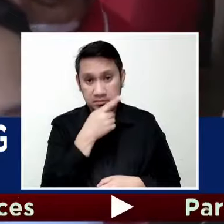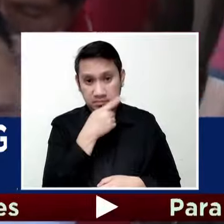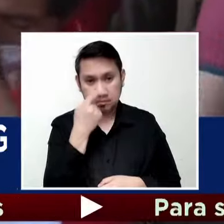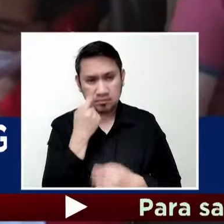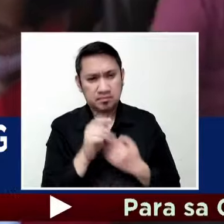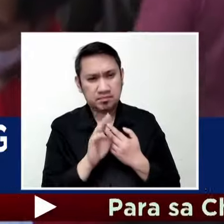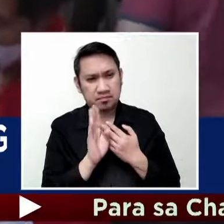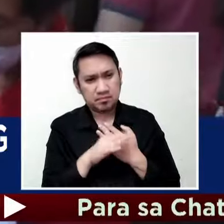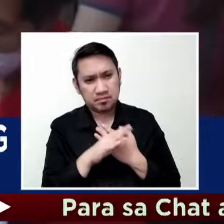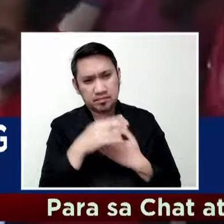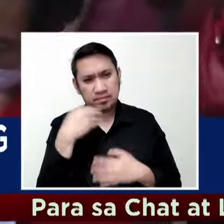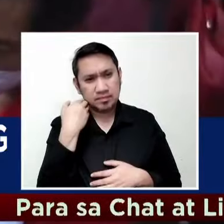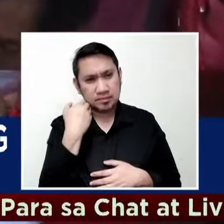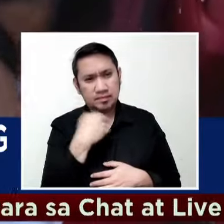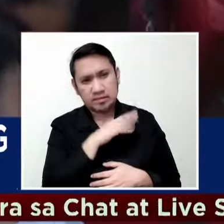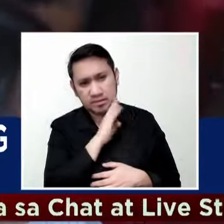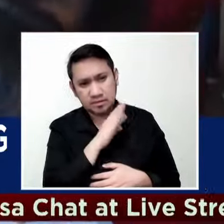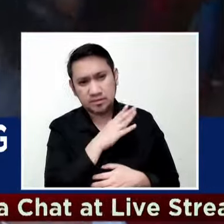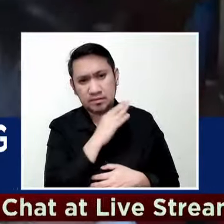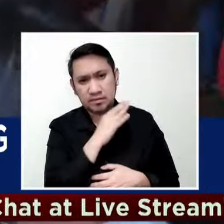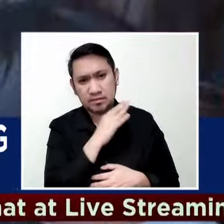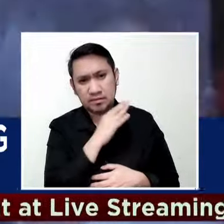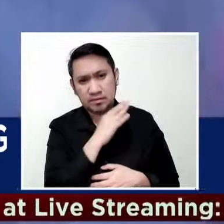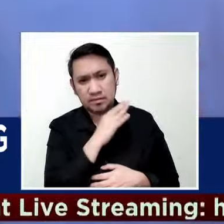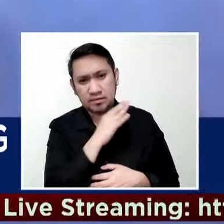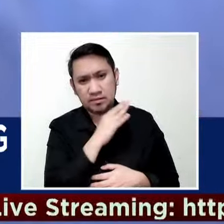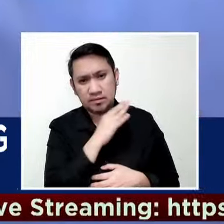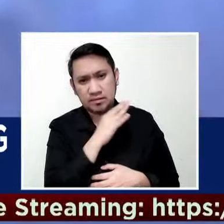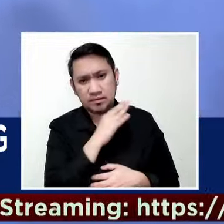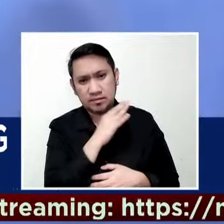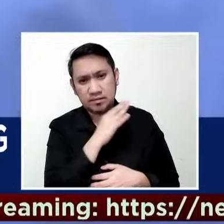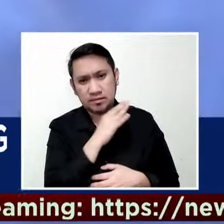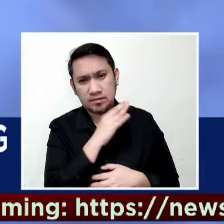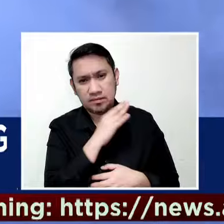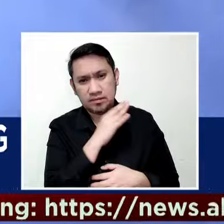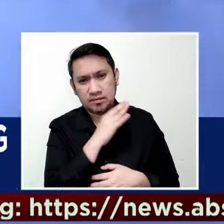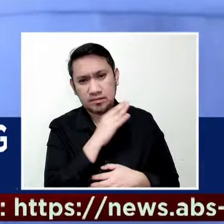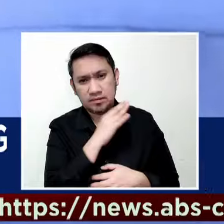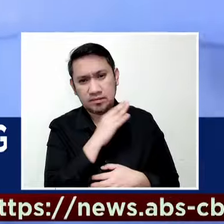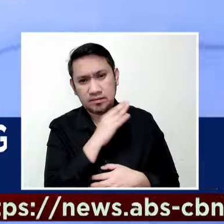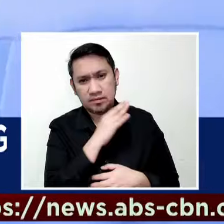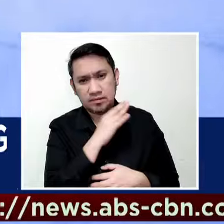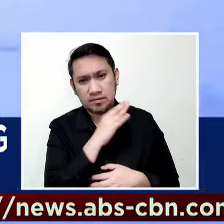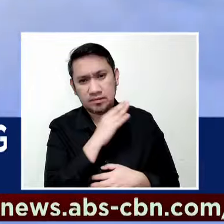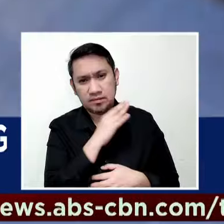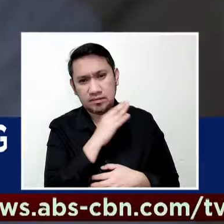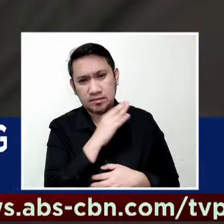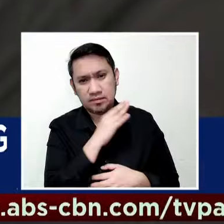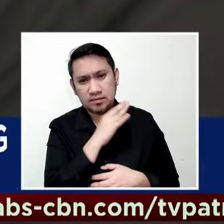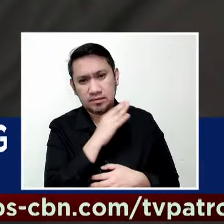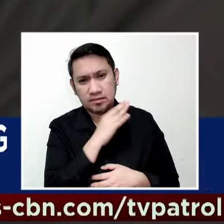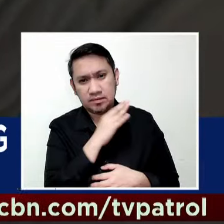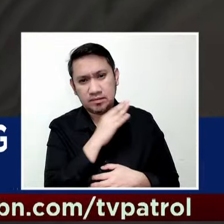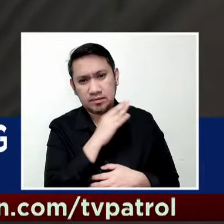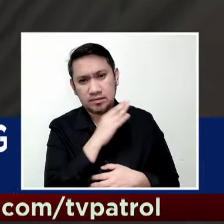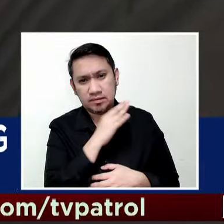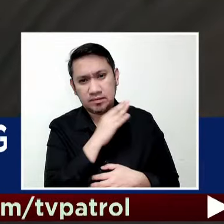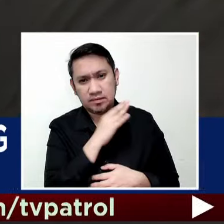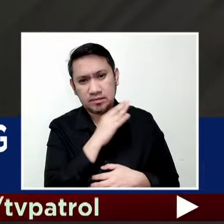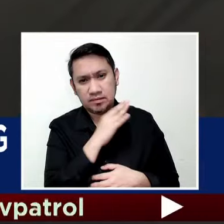pabalik-balik na lagnat at ubo. Mas maigi na rin niyang manatili sa ospital ang ina kung saan siya mas